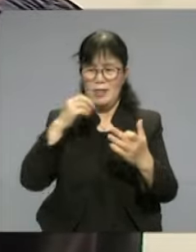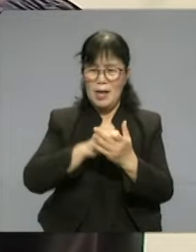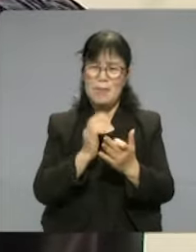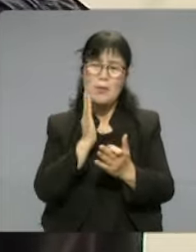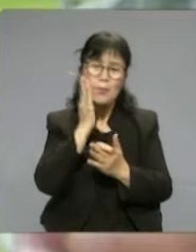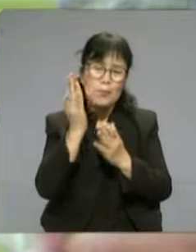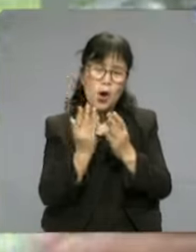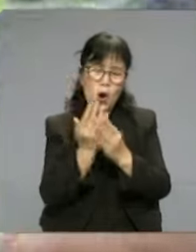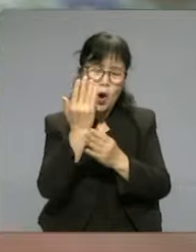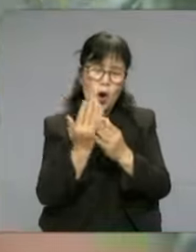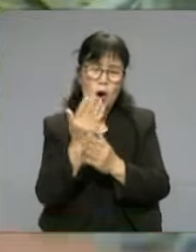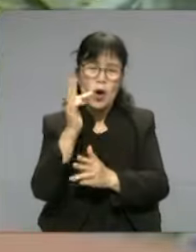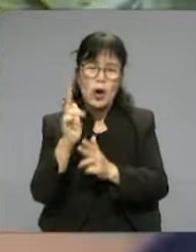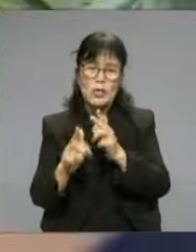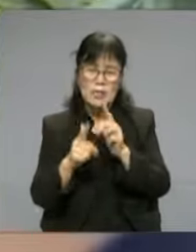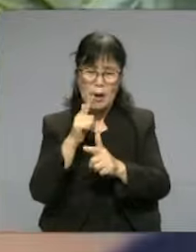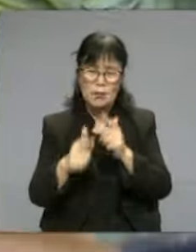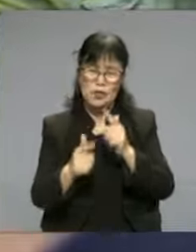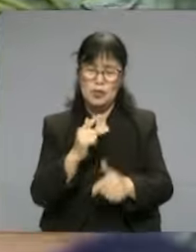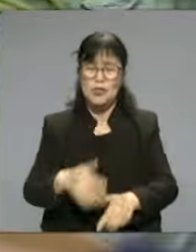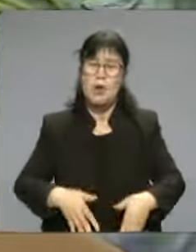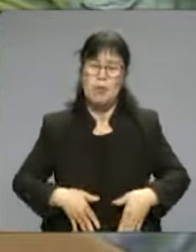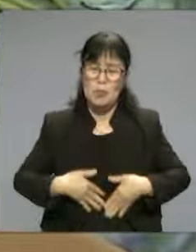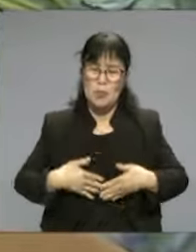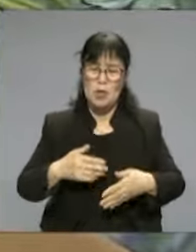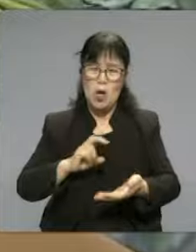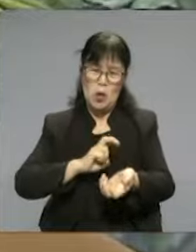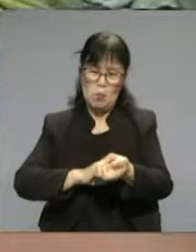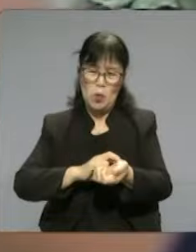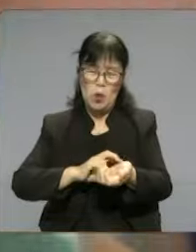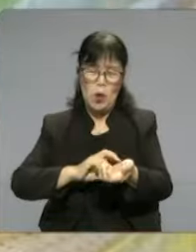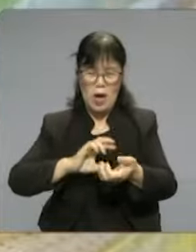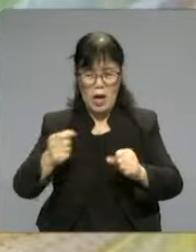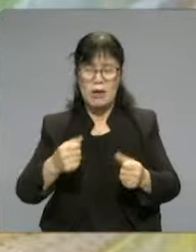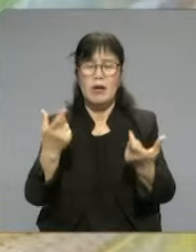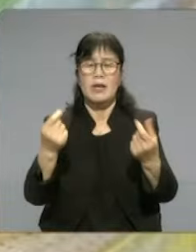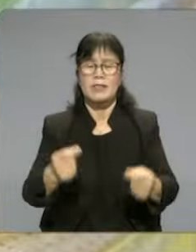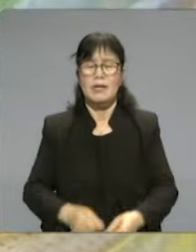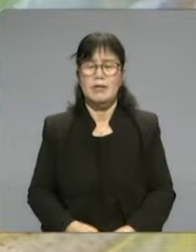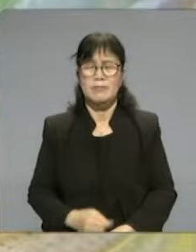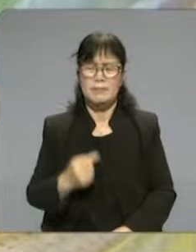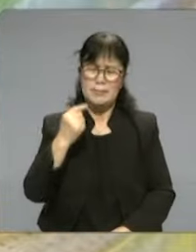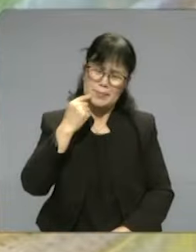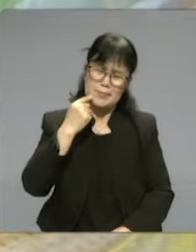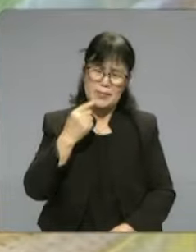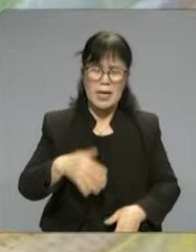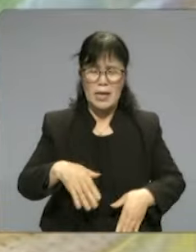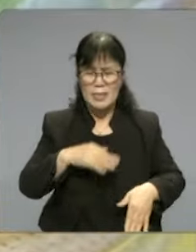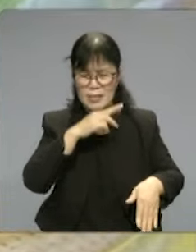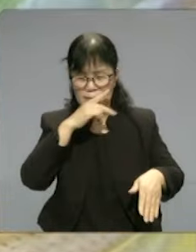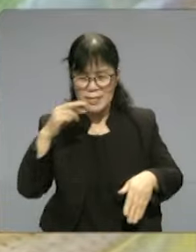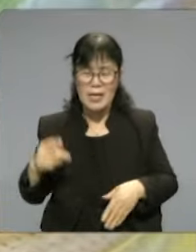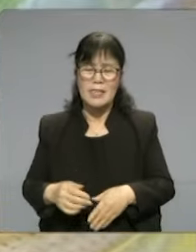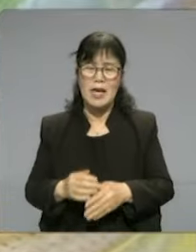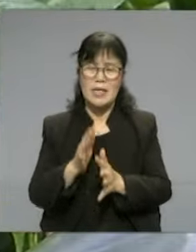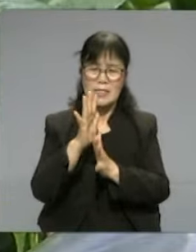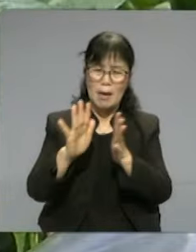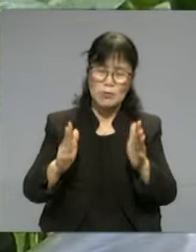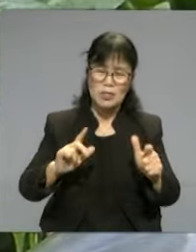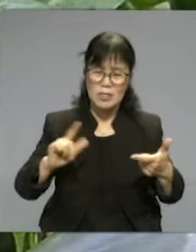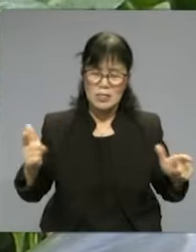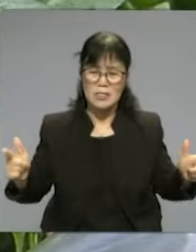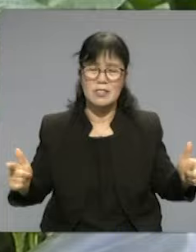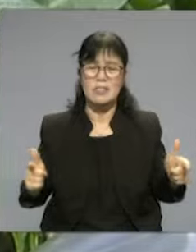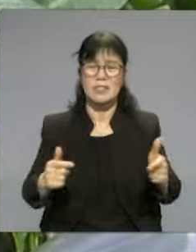올라온 산나물은 봄철 보약 쌉싸름한 맛과 은은한 향이 일품인 치터 취나물 두릅 등